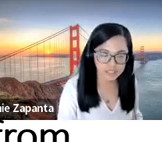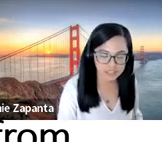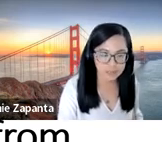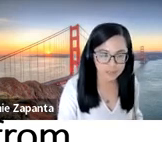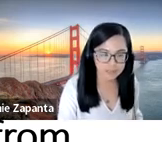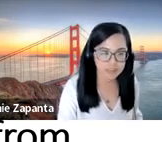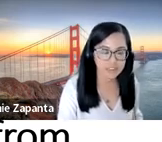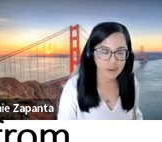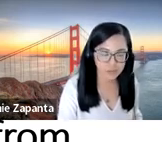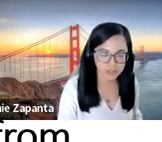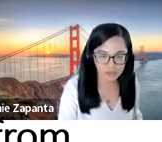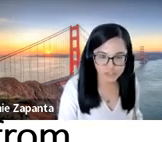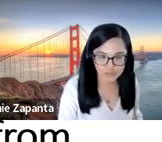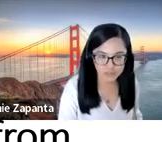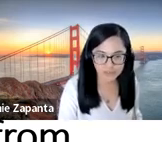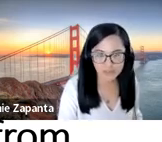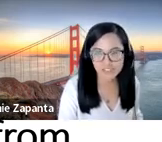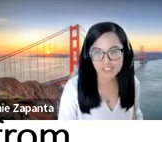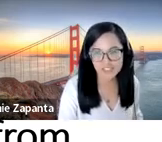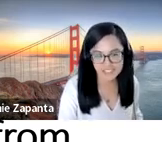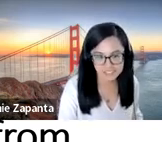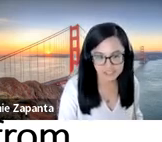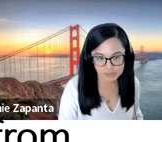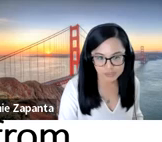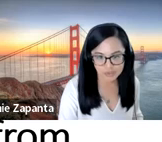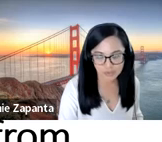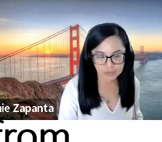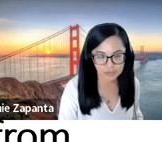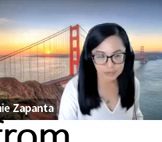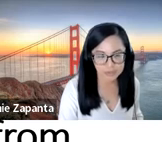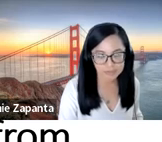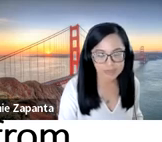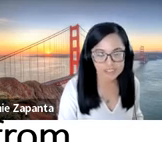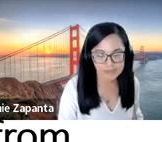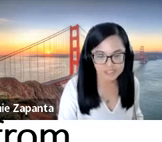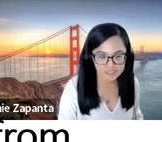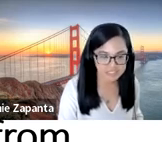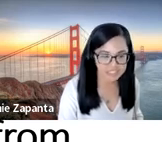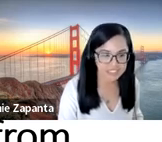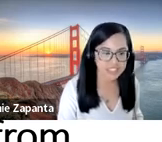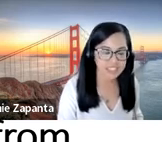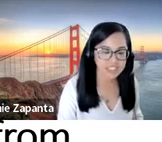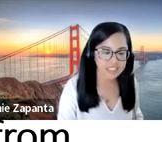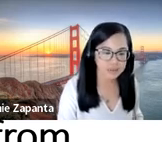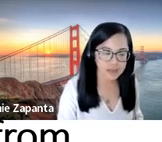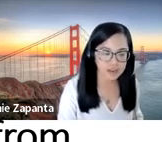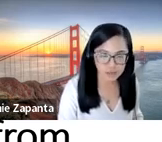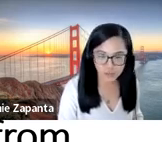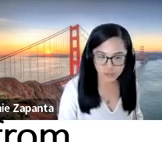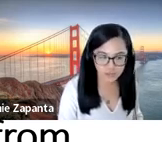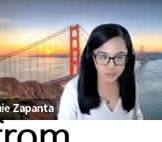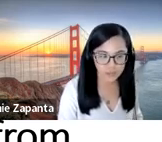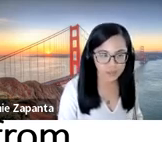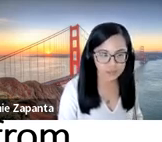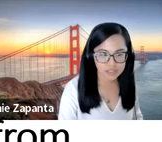brief it in brief called what college to career is and Tasneem will speak to her program. Specifically, I'll